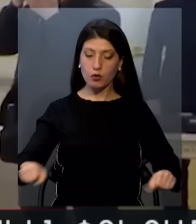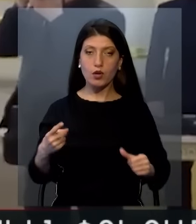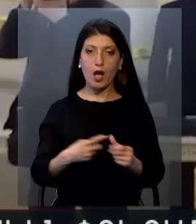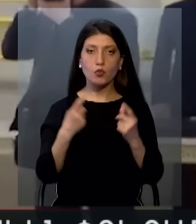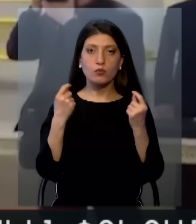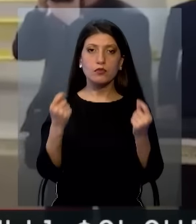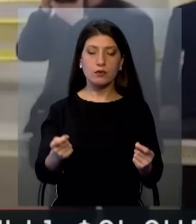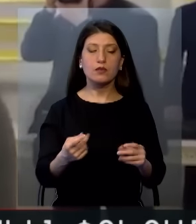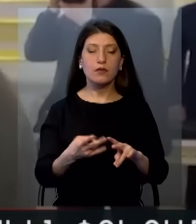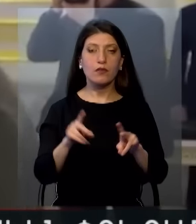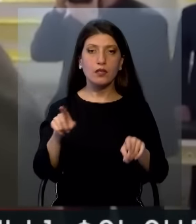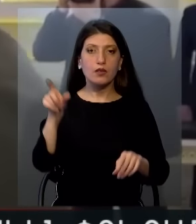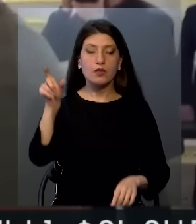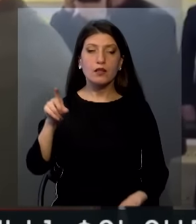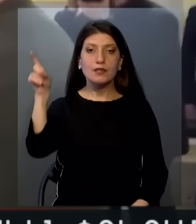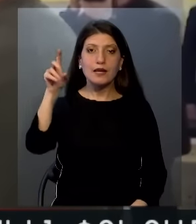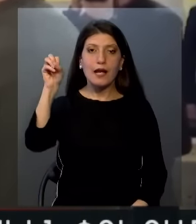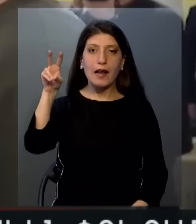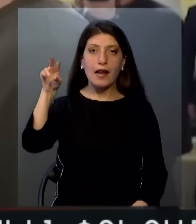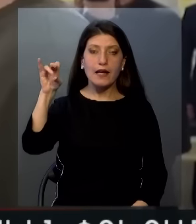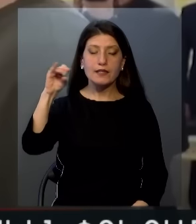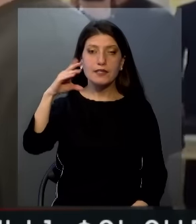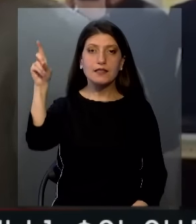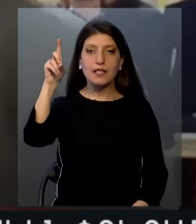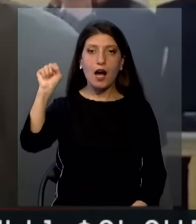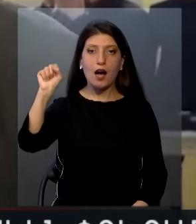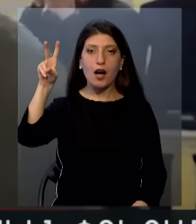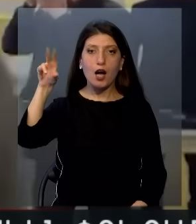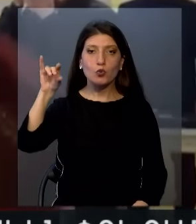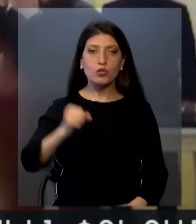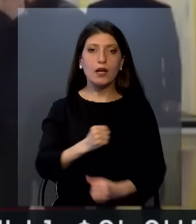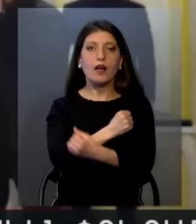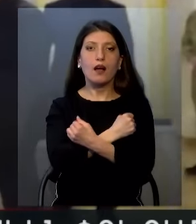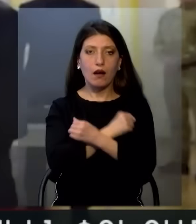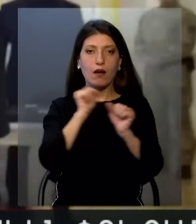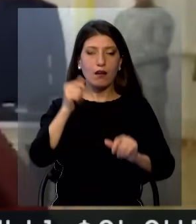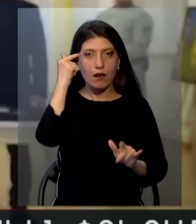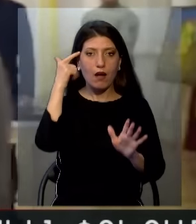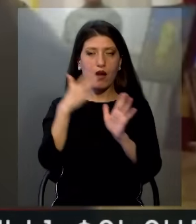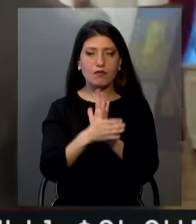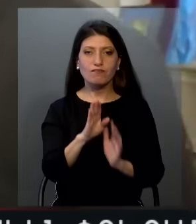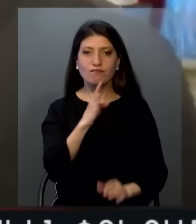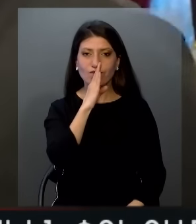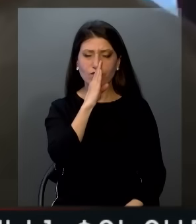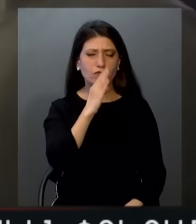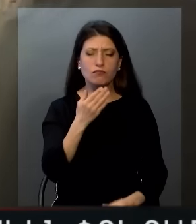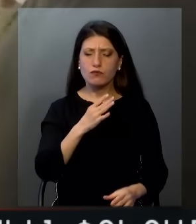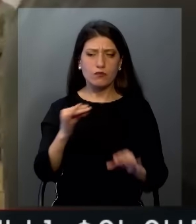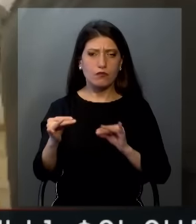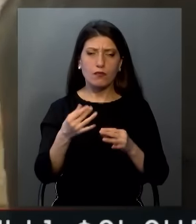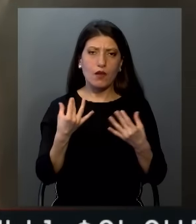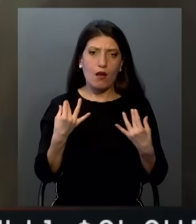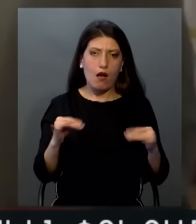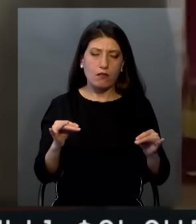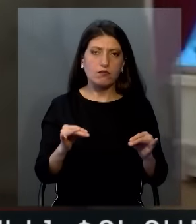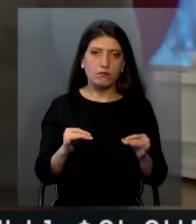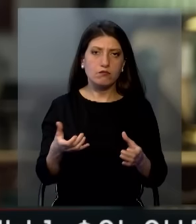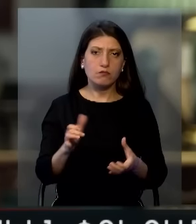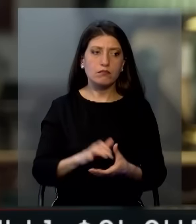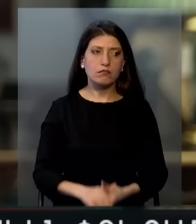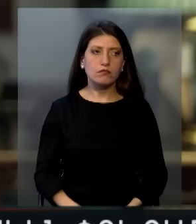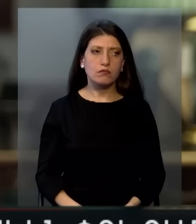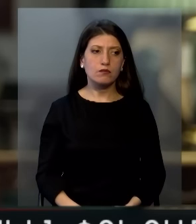շնորել նրան։ Զելենսկիի ու Զալուժնիի գրկախառնությունից կարելի է ենթադրել, որ թշնամաբար տրամադրված չեն միմյանց նկատմամբ։ Զվանյամ